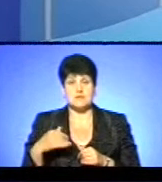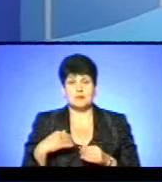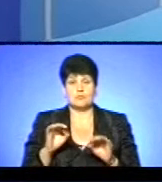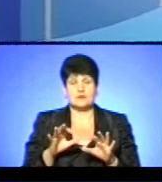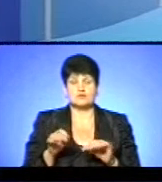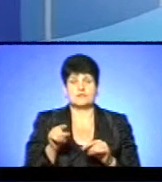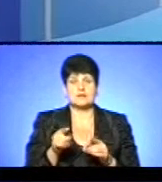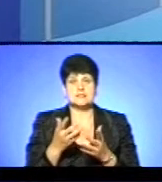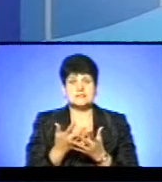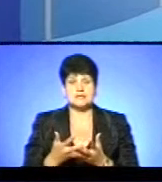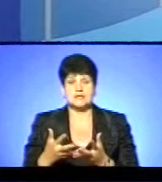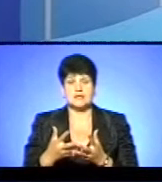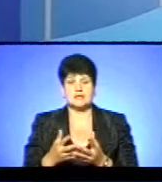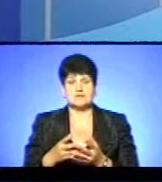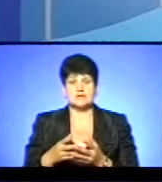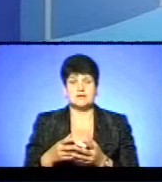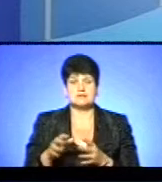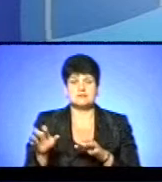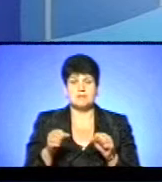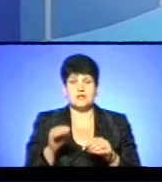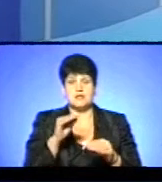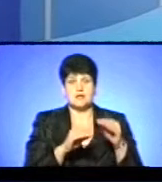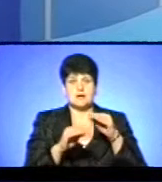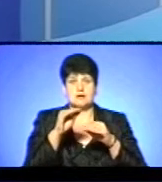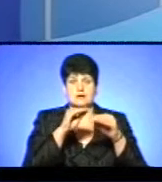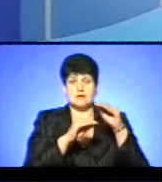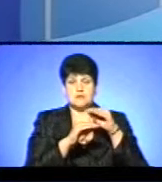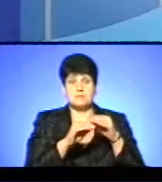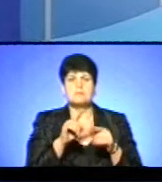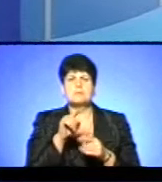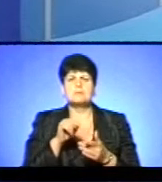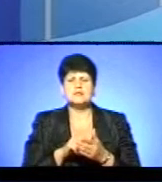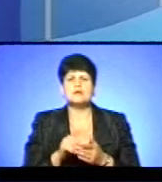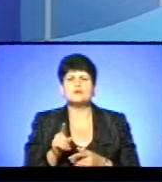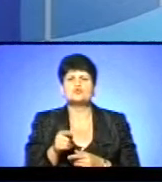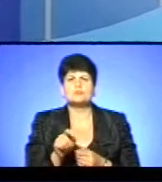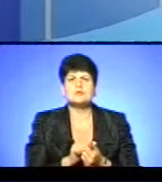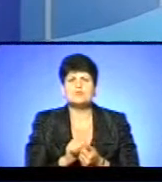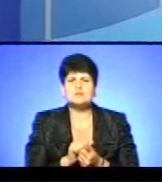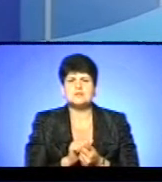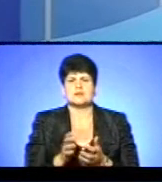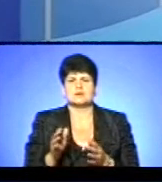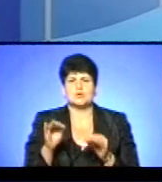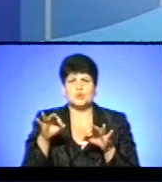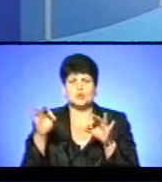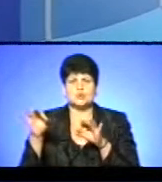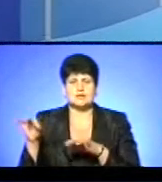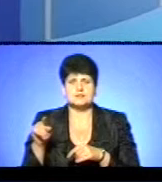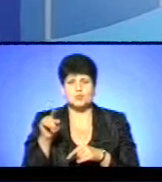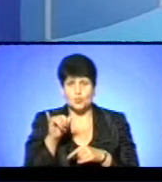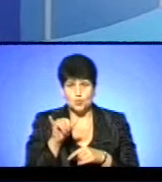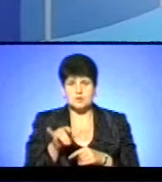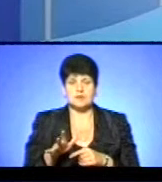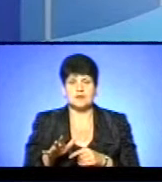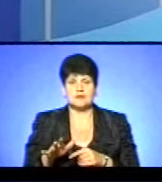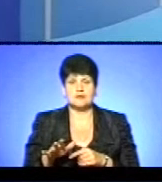вони знімали, складали на купу. Ми задали питання, чому вони були постірані і сушилися прямо там в них на